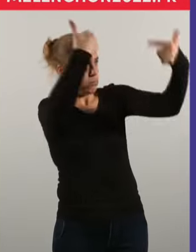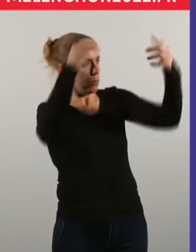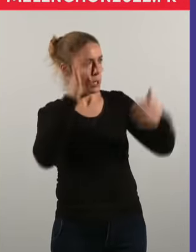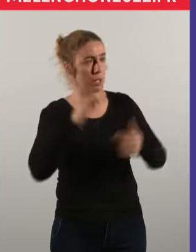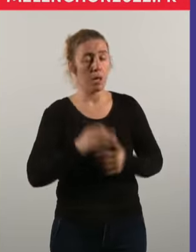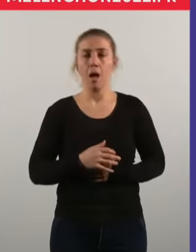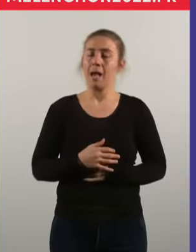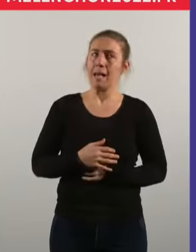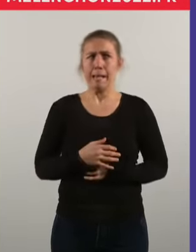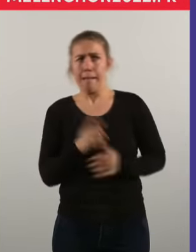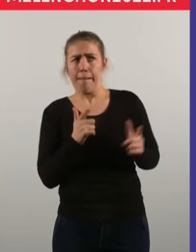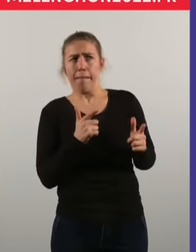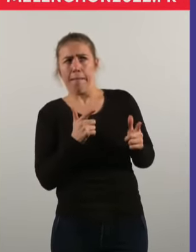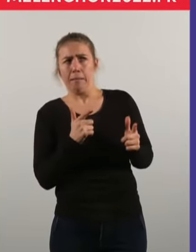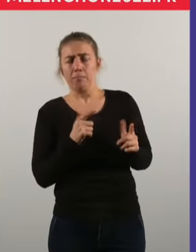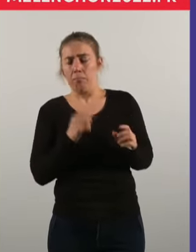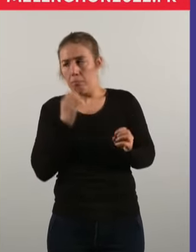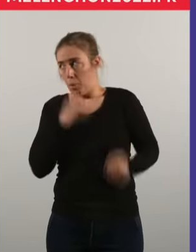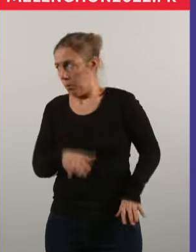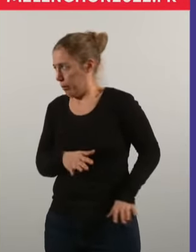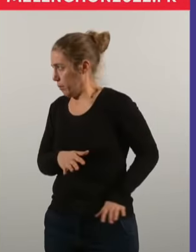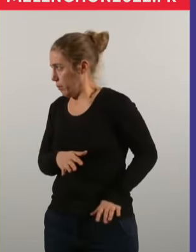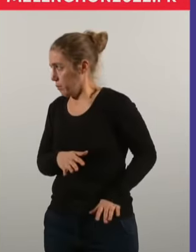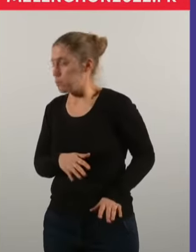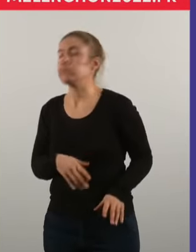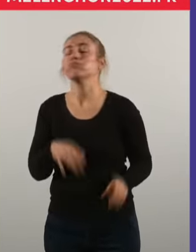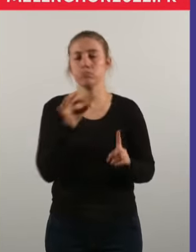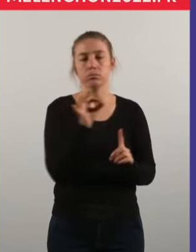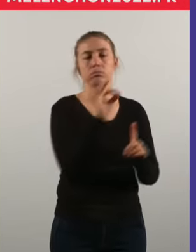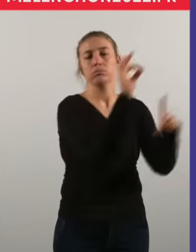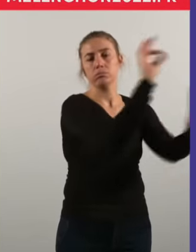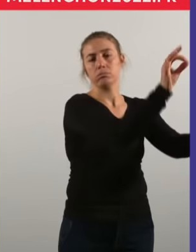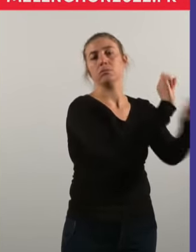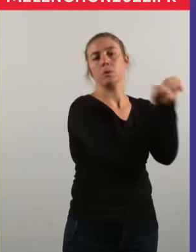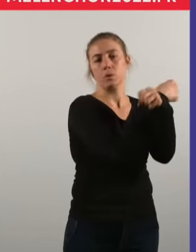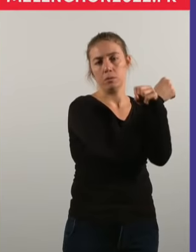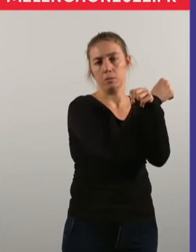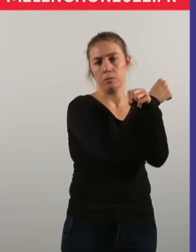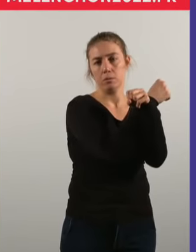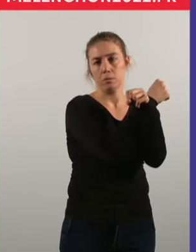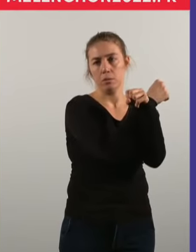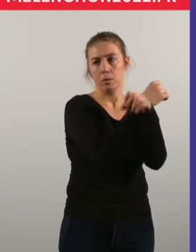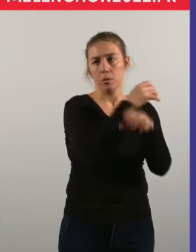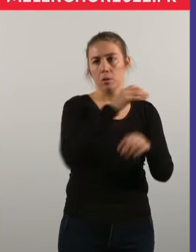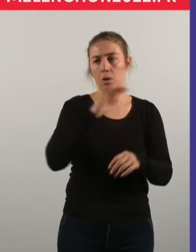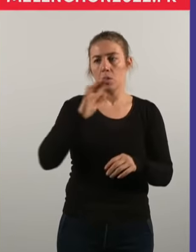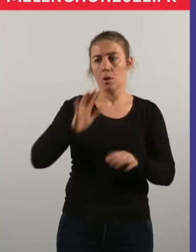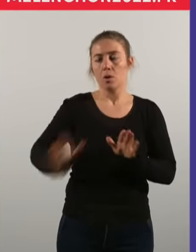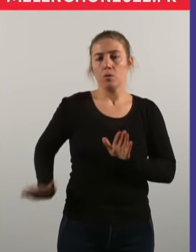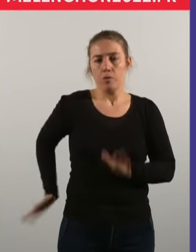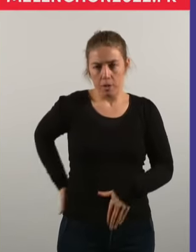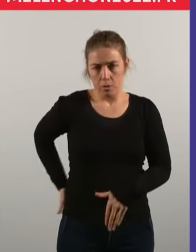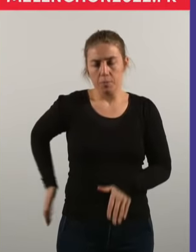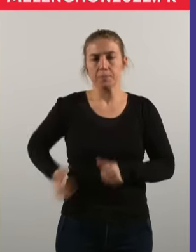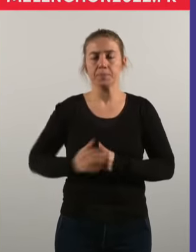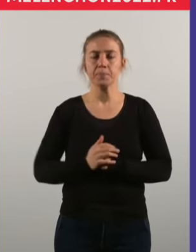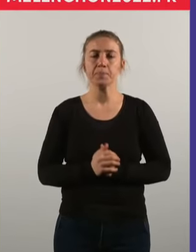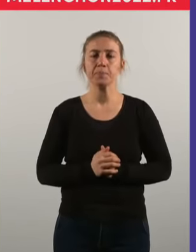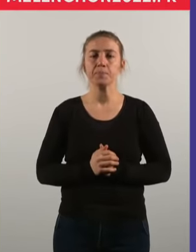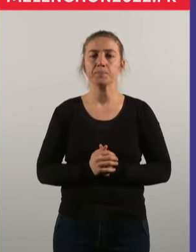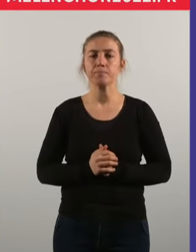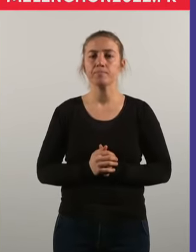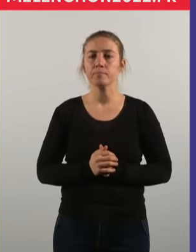Et c'est l'autre qui s'est dégonflé. Alors, ils l'ont déportée, elle, au bagne, en Nouvelle-Calédonie. Et au bagne, en